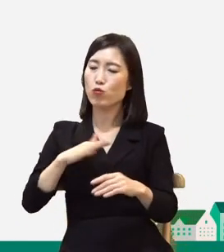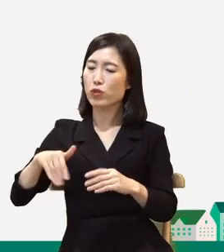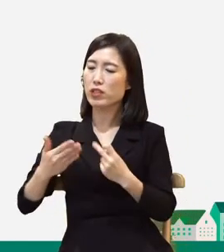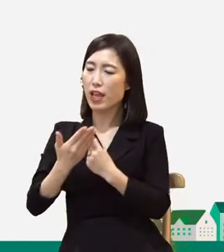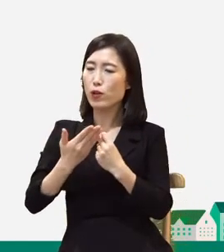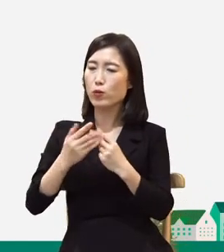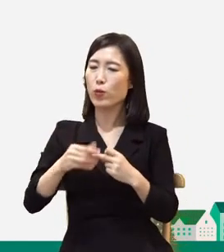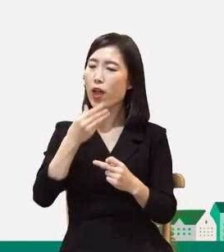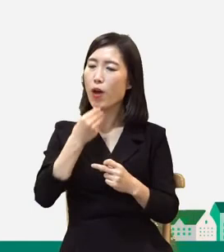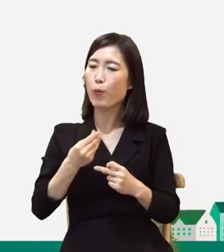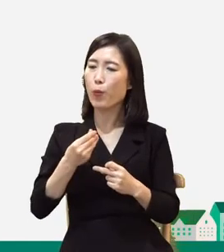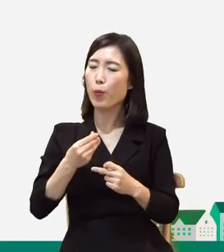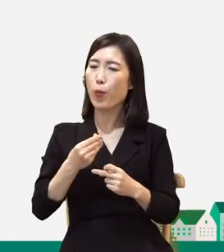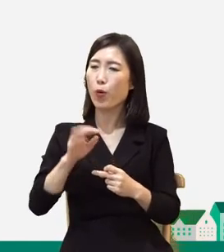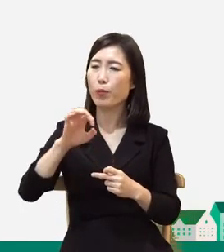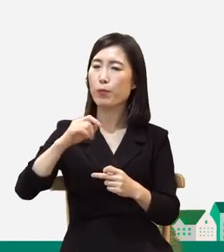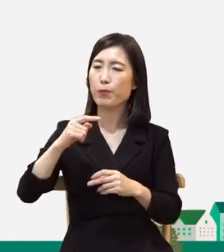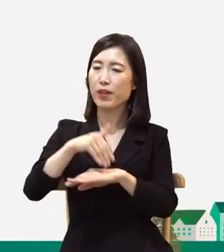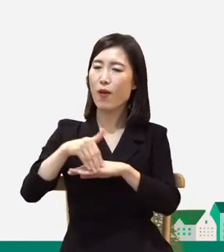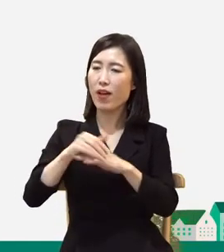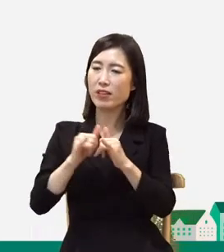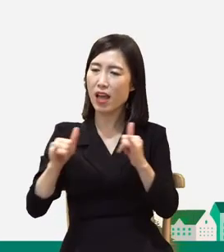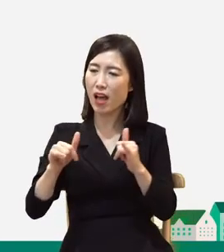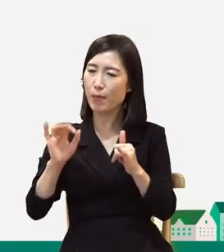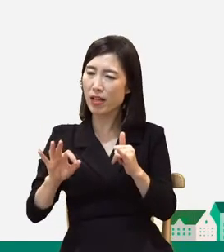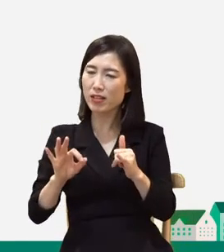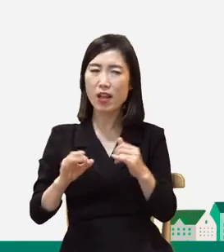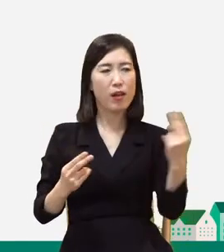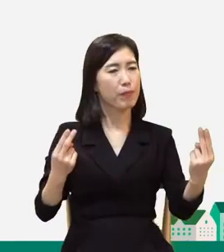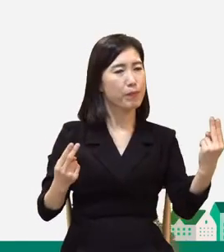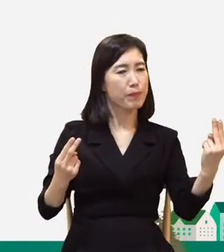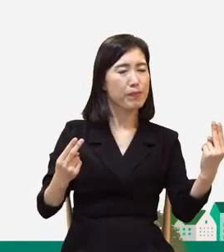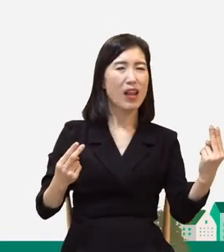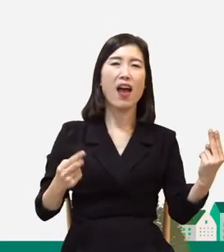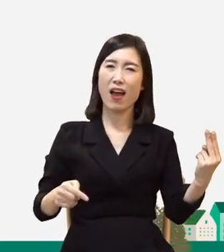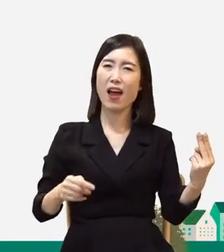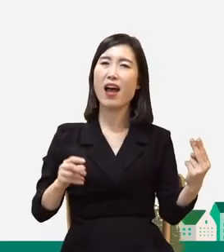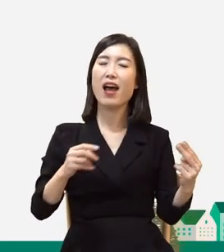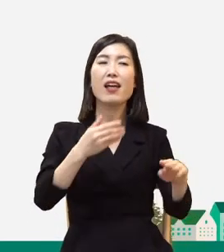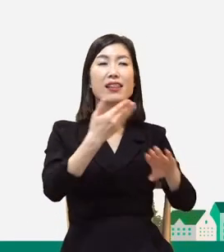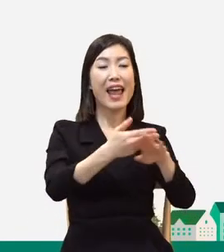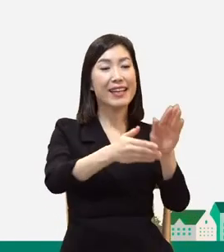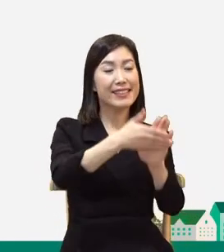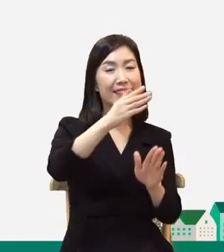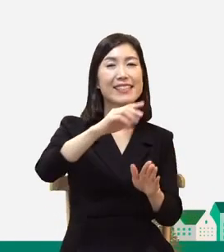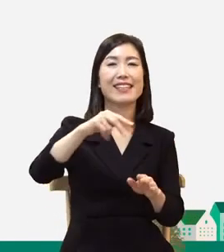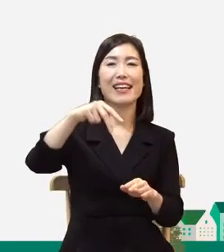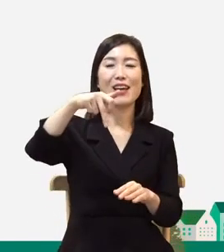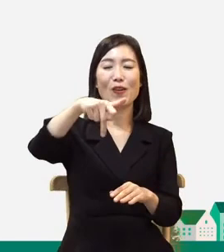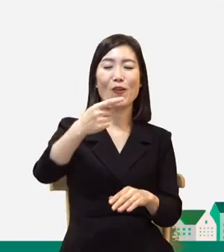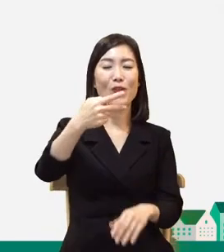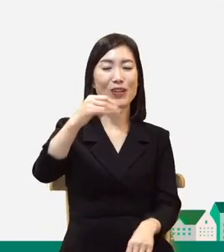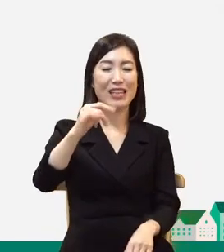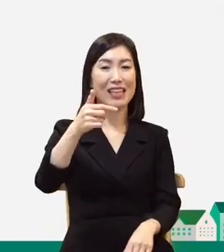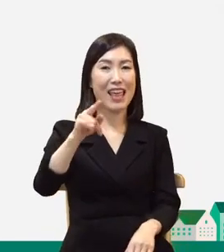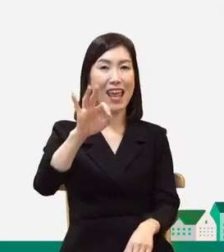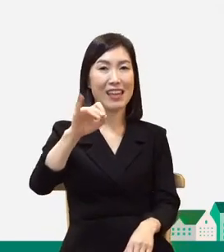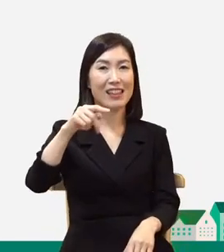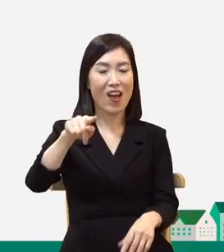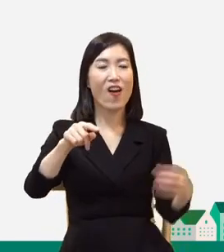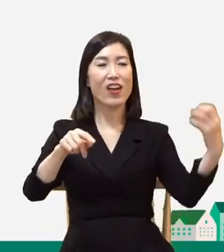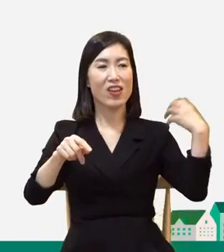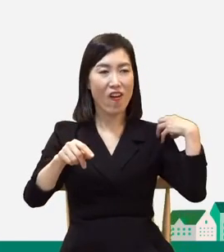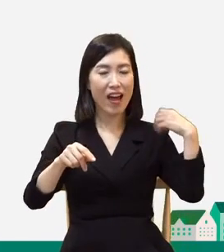행복플래너의 역할이 코디네이터 그 이상의 역할이 조금 플러스 되어지는 게 아닌가 하는 그런 생각을 이제 많이 하고